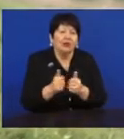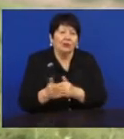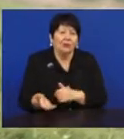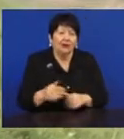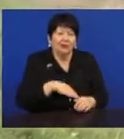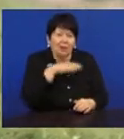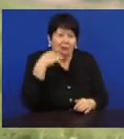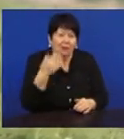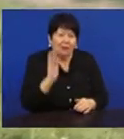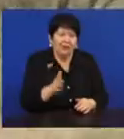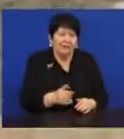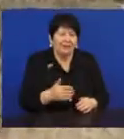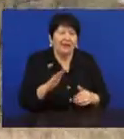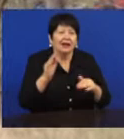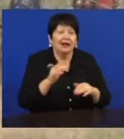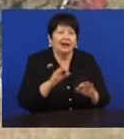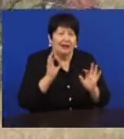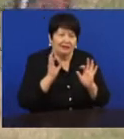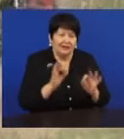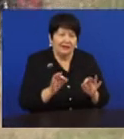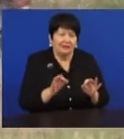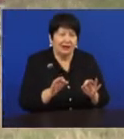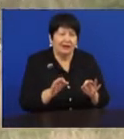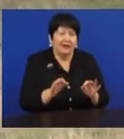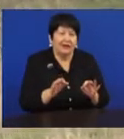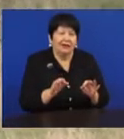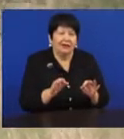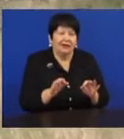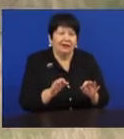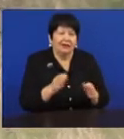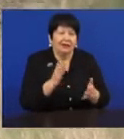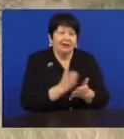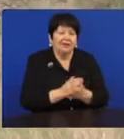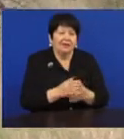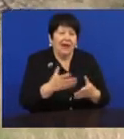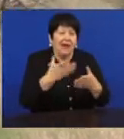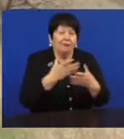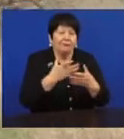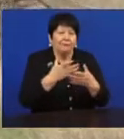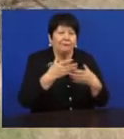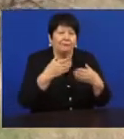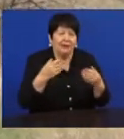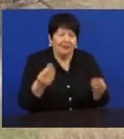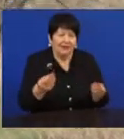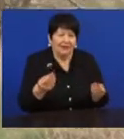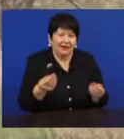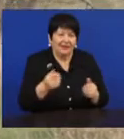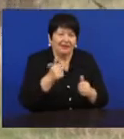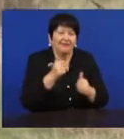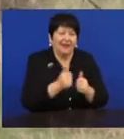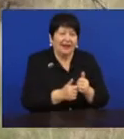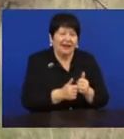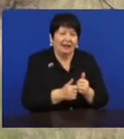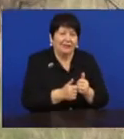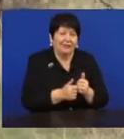atunci va fi mult mai bine. Într-adevăr, este lunarul de înverzire, este primăvara și